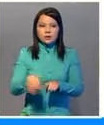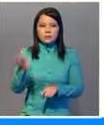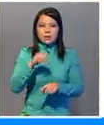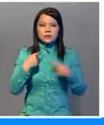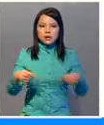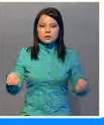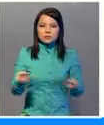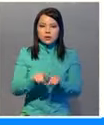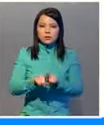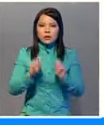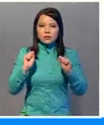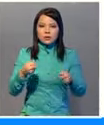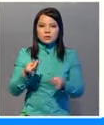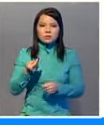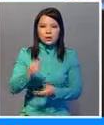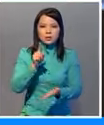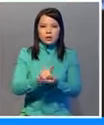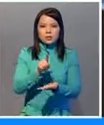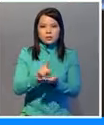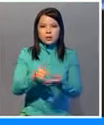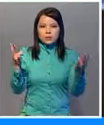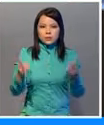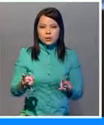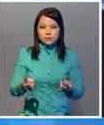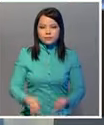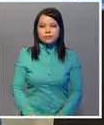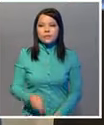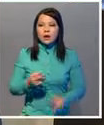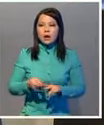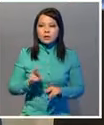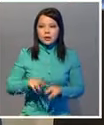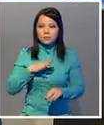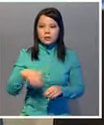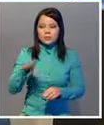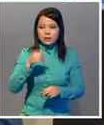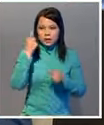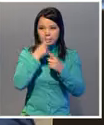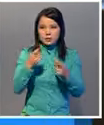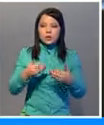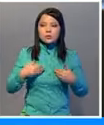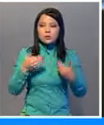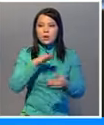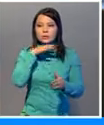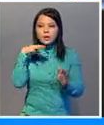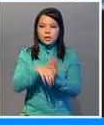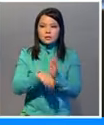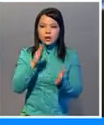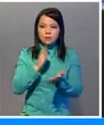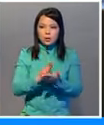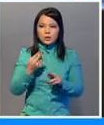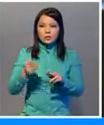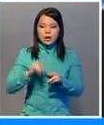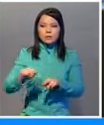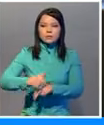басқа салықтарын төлеп отыратын болады. Заң жобасын екінші оқылымға әзірлеу барысында ескертпесі ұсыныстар енгізілді.